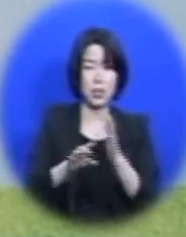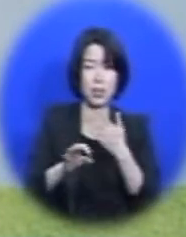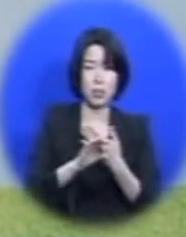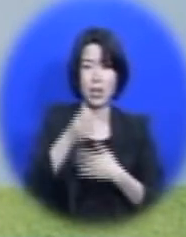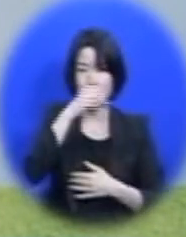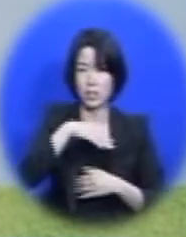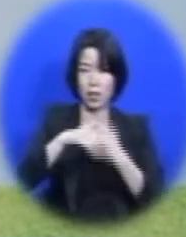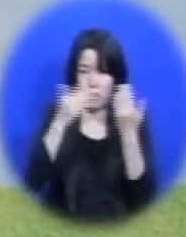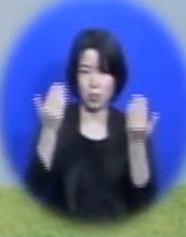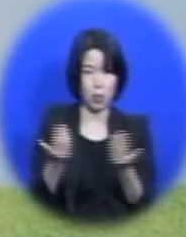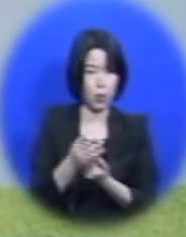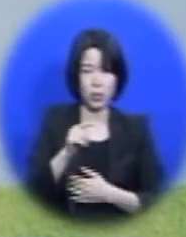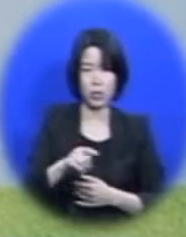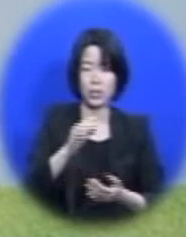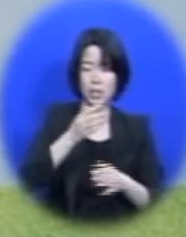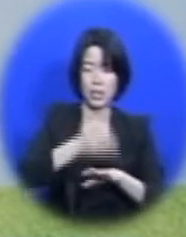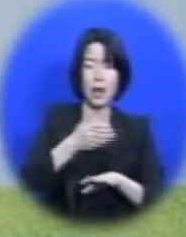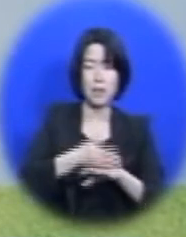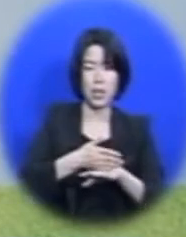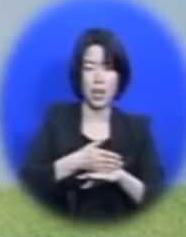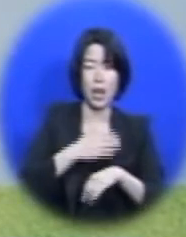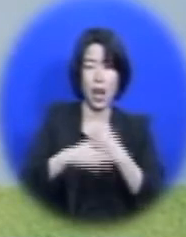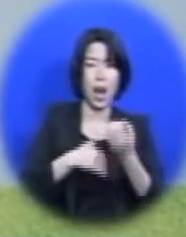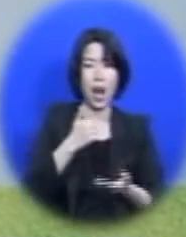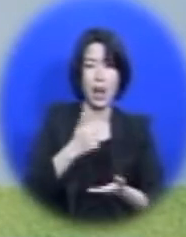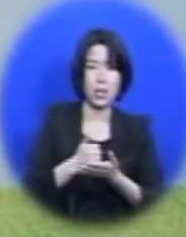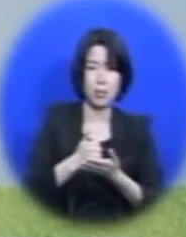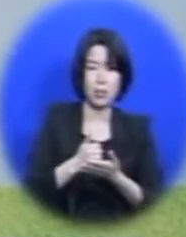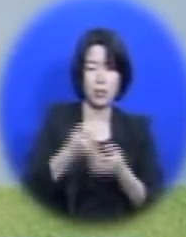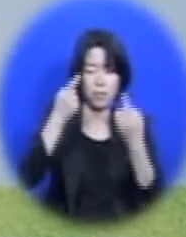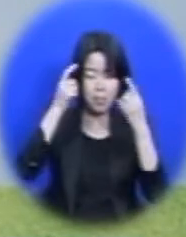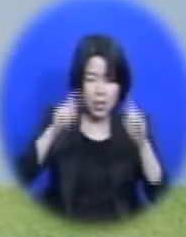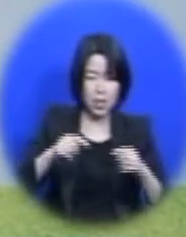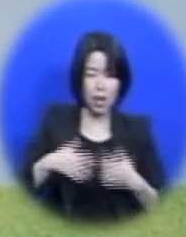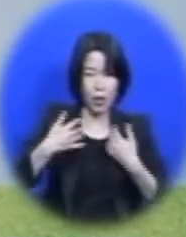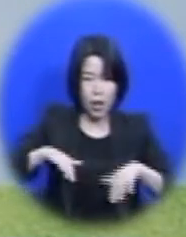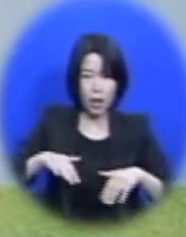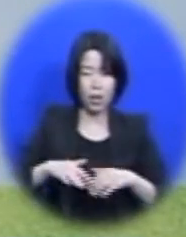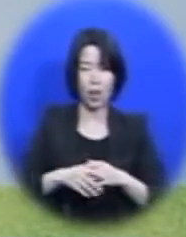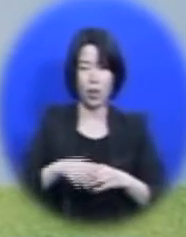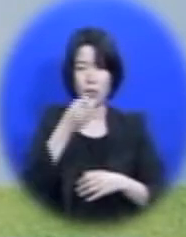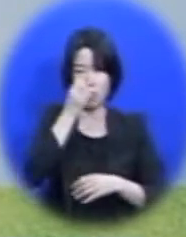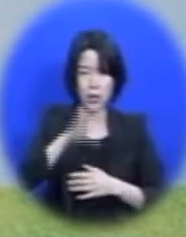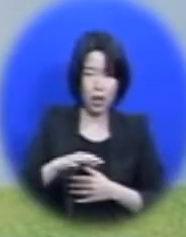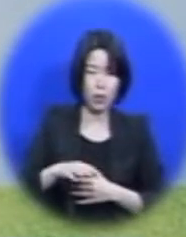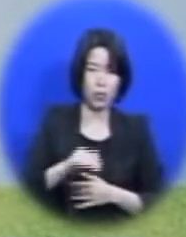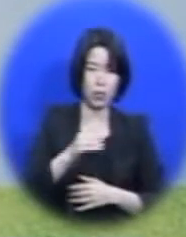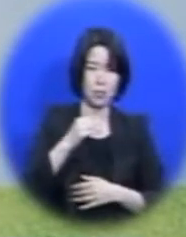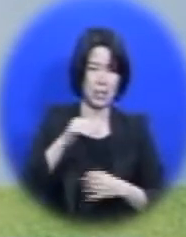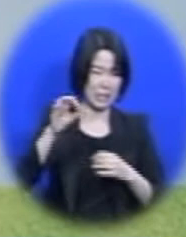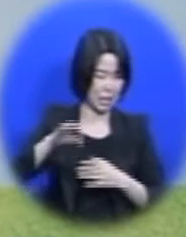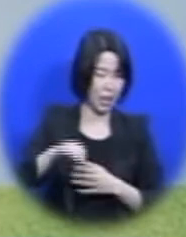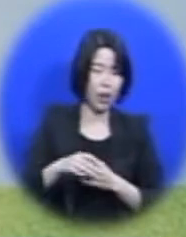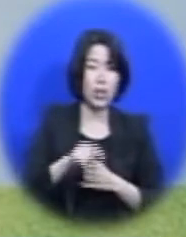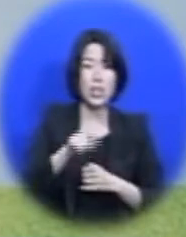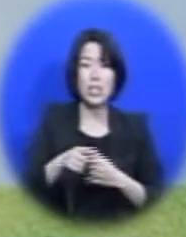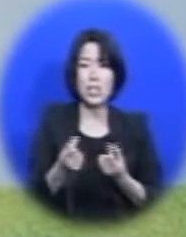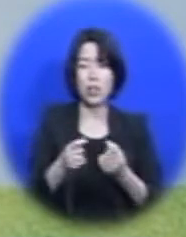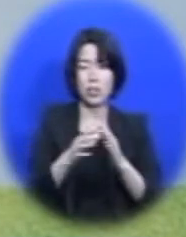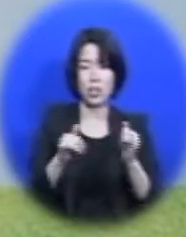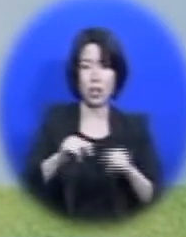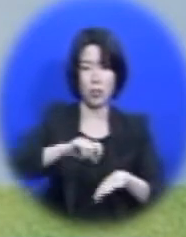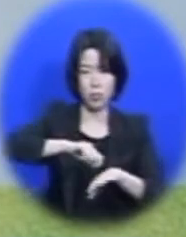그냥 모든 게 감사예요. 하나님은 미련하고 약하고 멸시받고 천하고 없고 이런 사람을